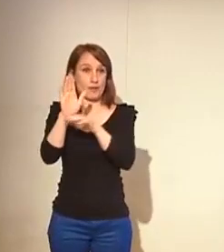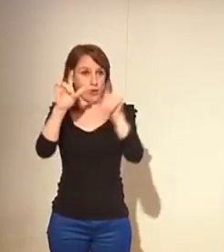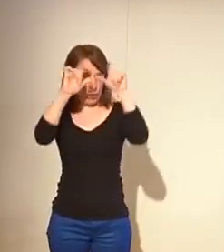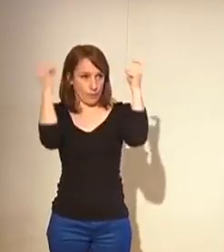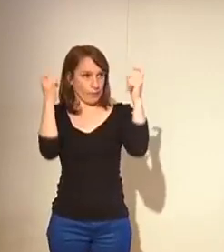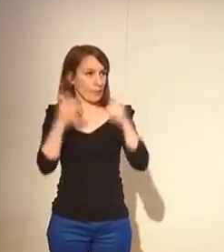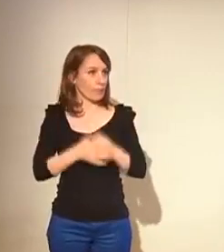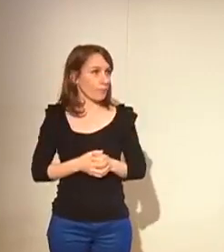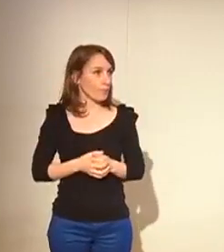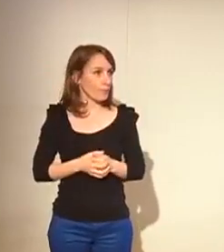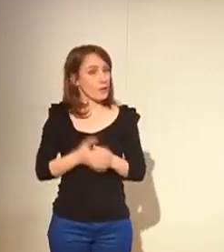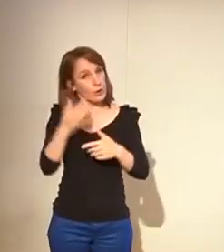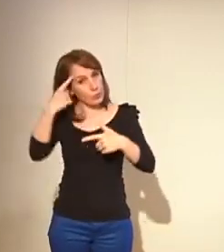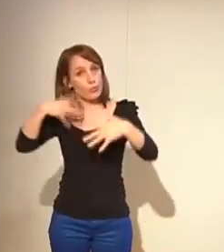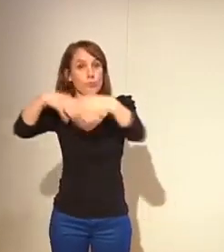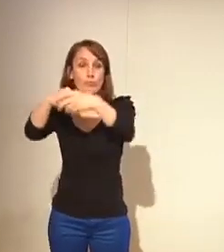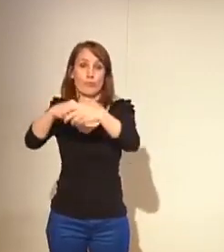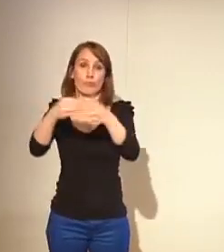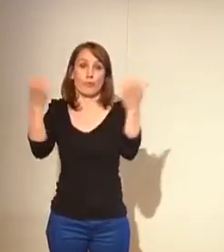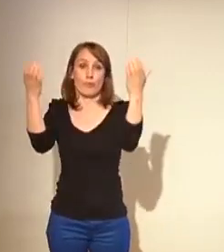représentants au conseil